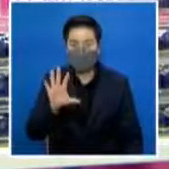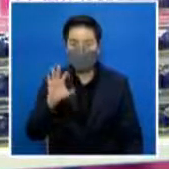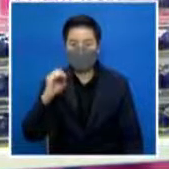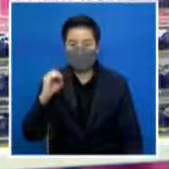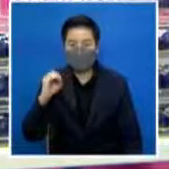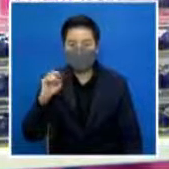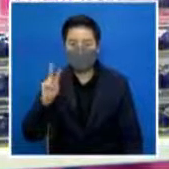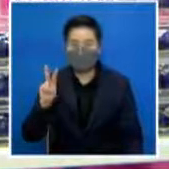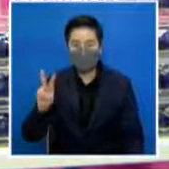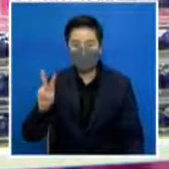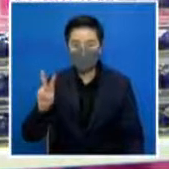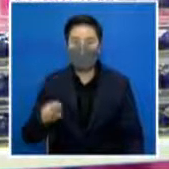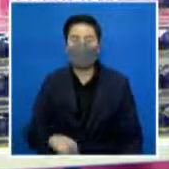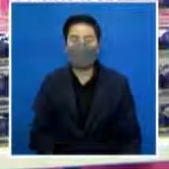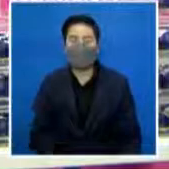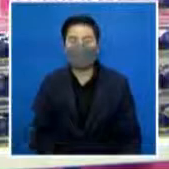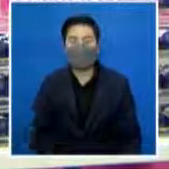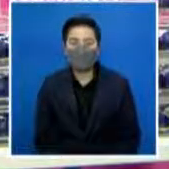2954502